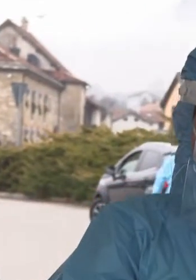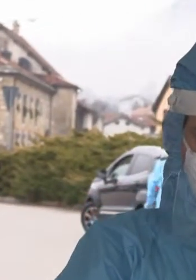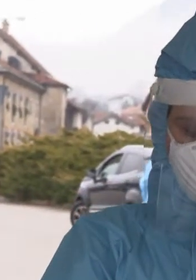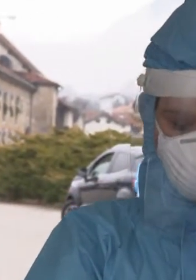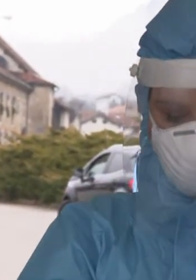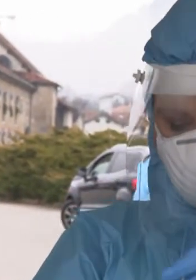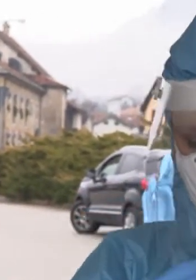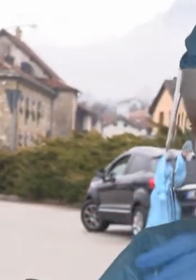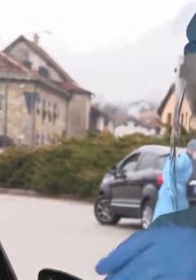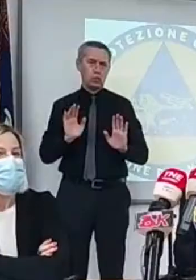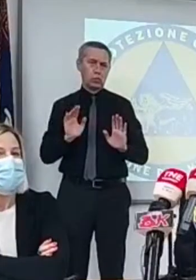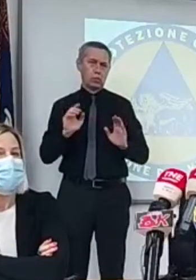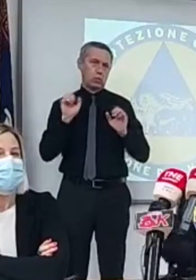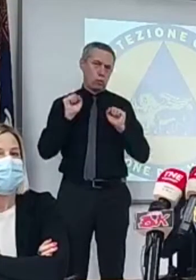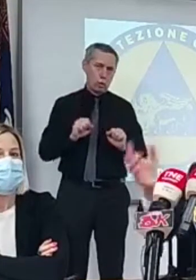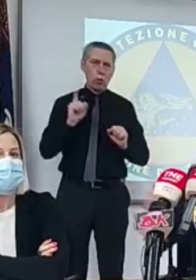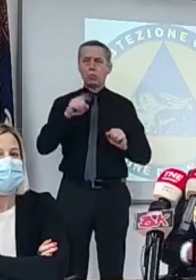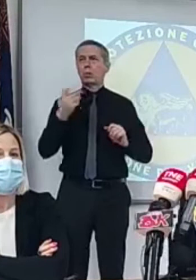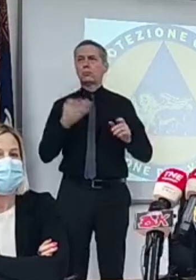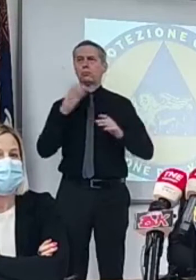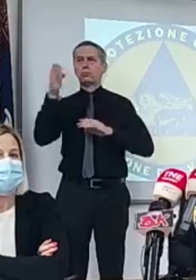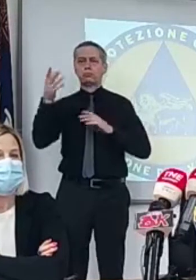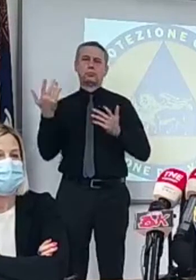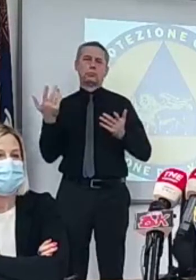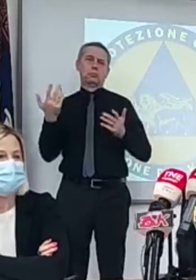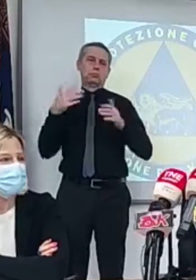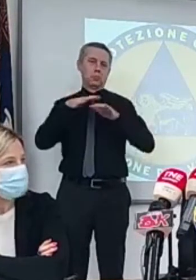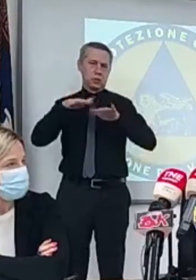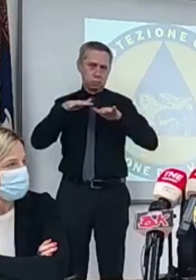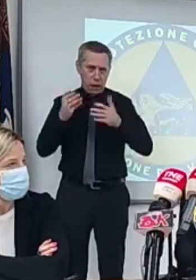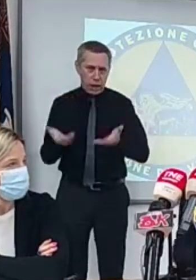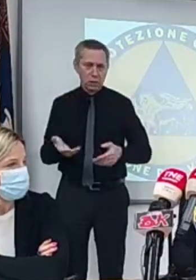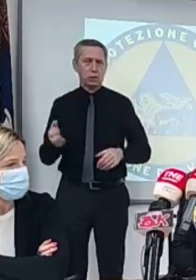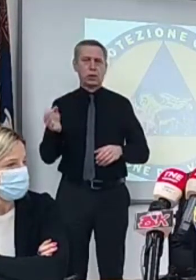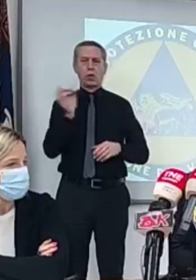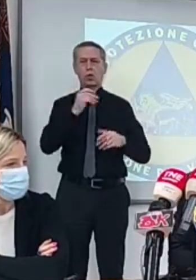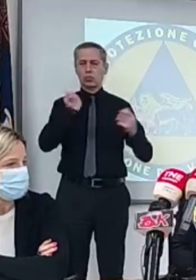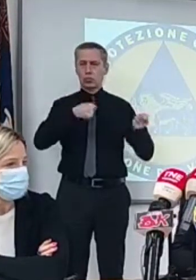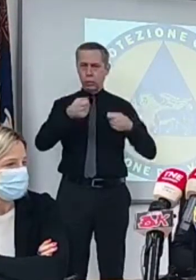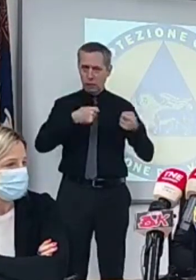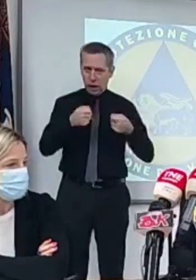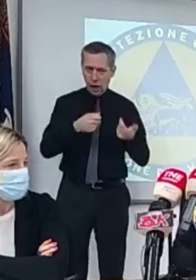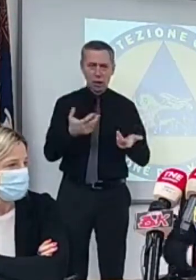variegate. Ci capiterà di andare al concerto piuttosto che fare un giro in spiaggia o andare in un supermercato, andare ai centri estivi.